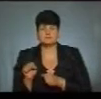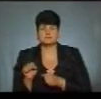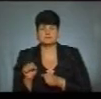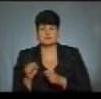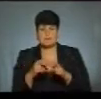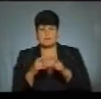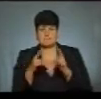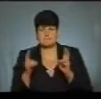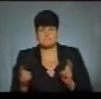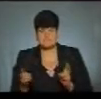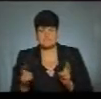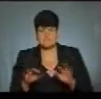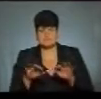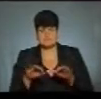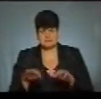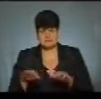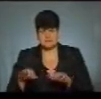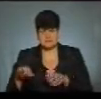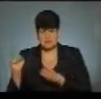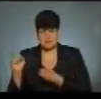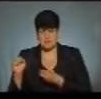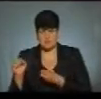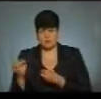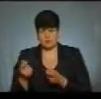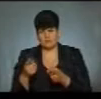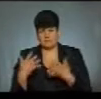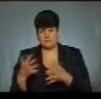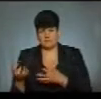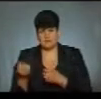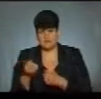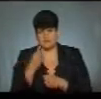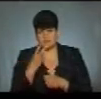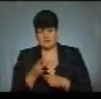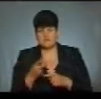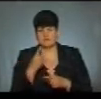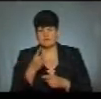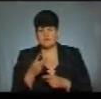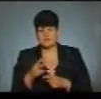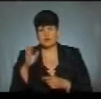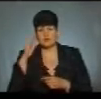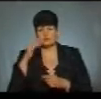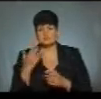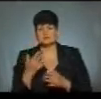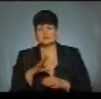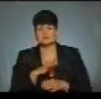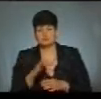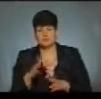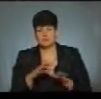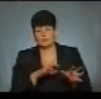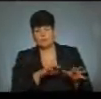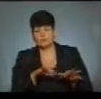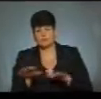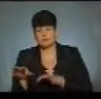міст забрало, ми його витягнули. Бог знає звідки. То видно, доки вода. І понесло, і